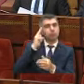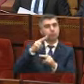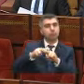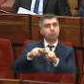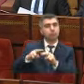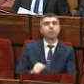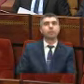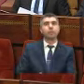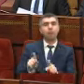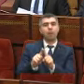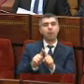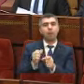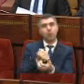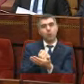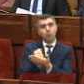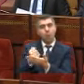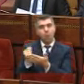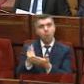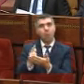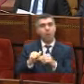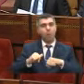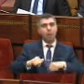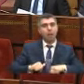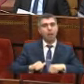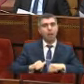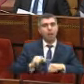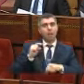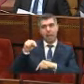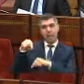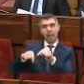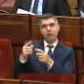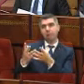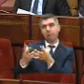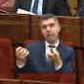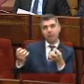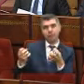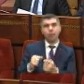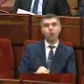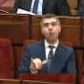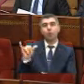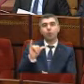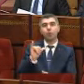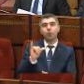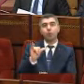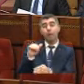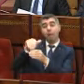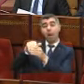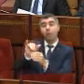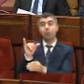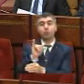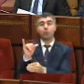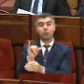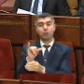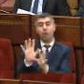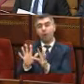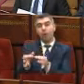قمتم بحذف وزارات وكتابات الدولة، ولكن ماذا عن المضمون وماذا عن